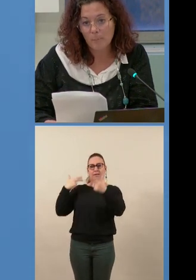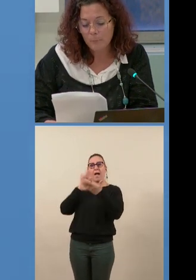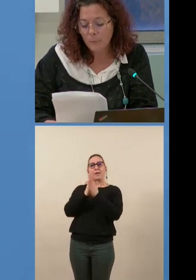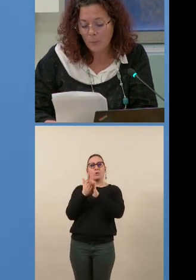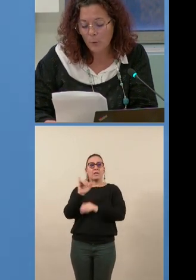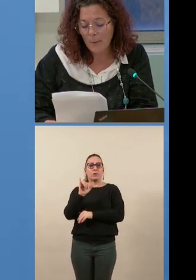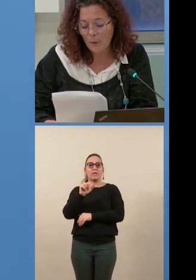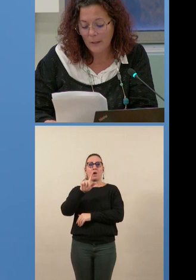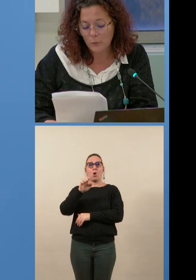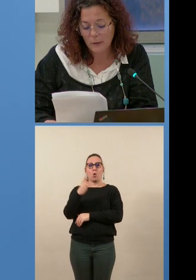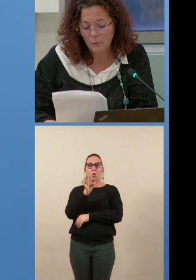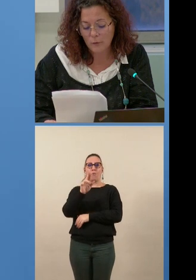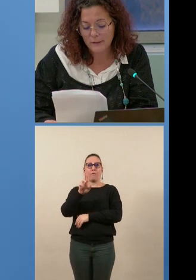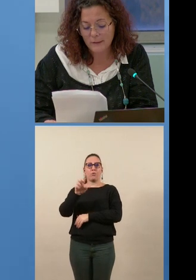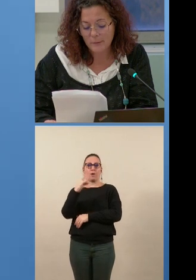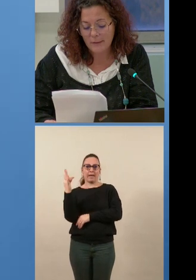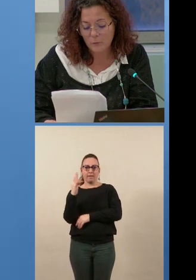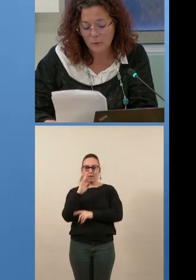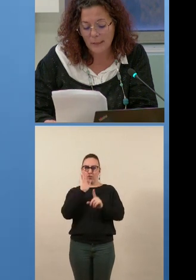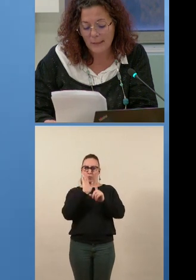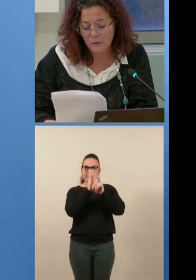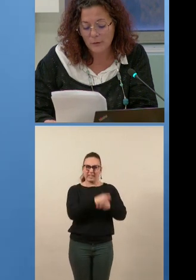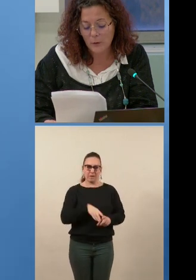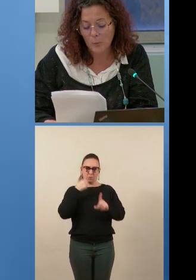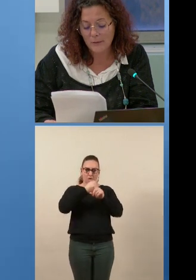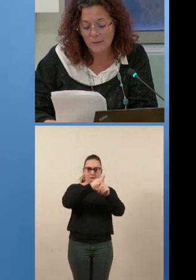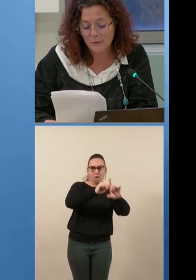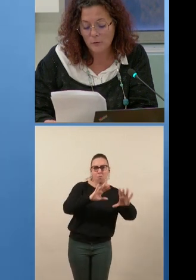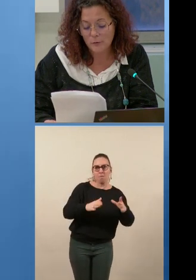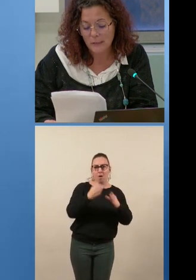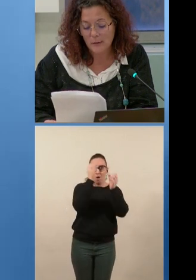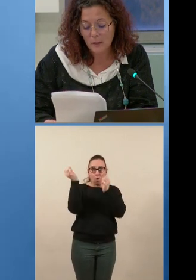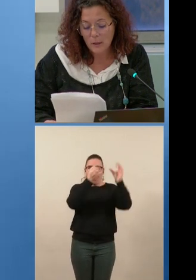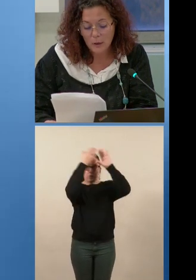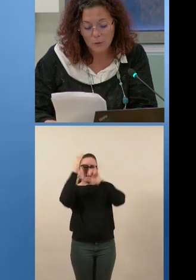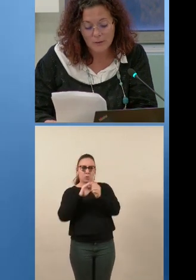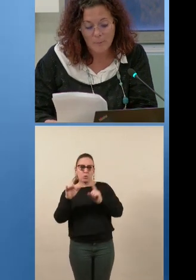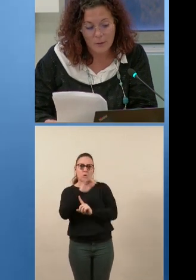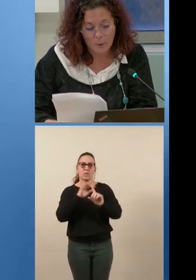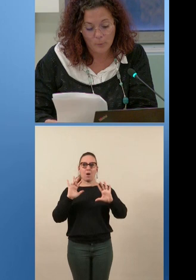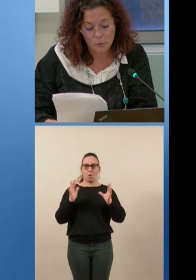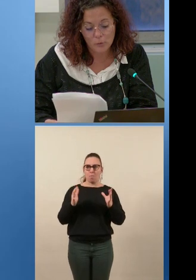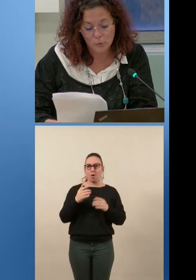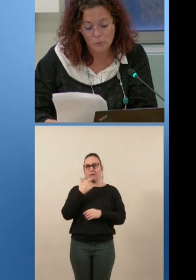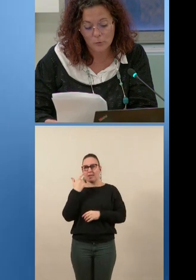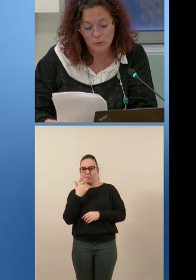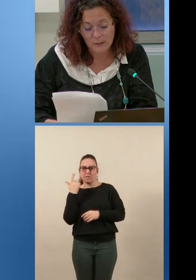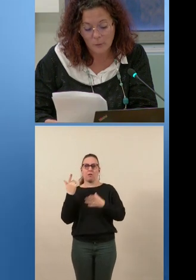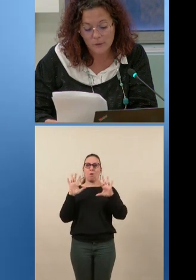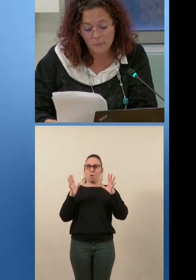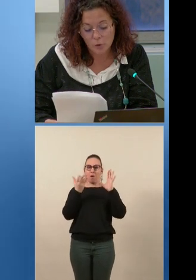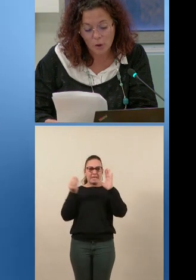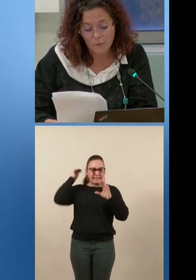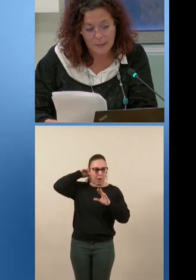furé pour apprendre à lutter contre les discrimination et à questionner les représentations sociales notamment la reproduction de